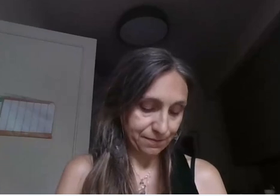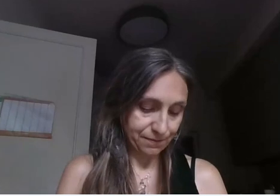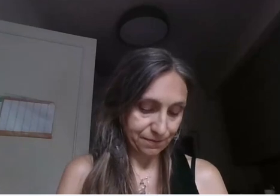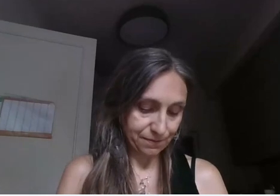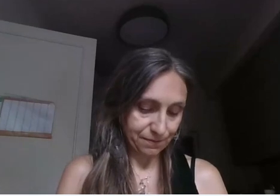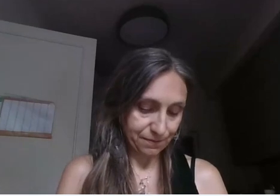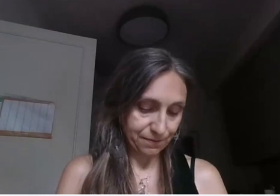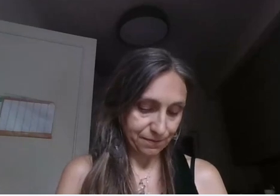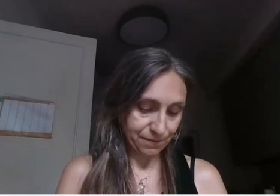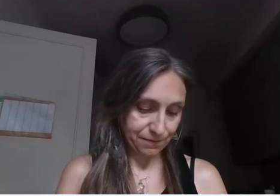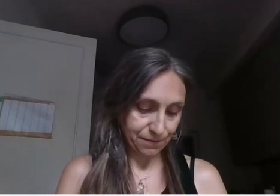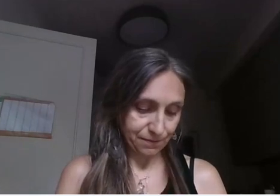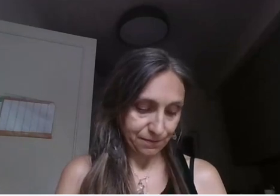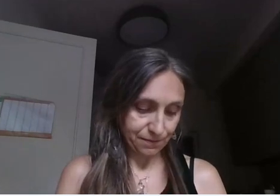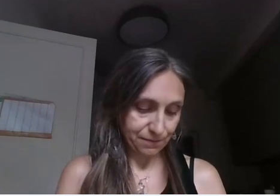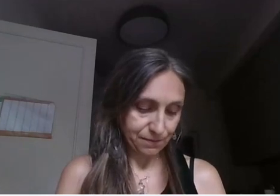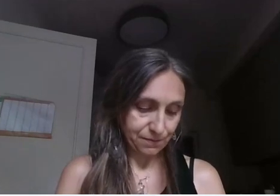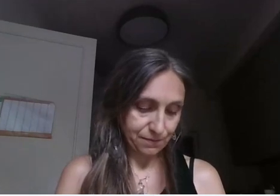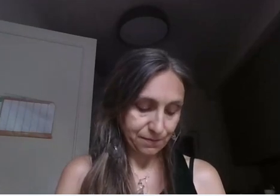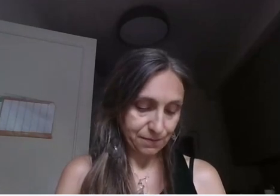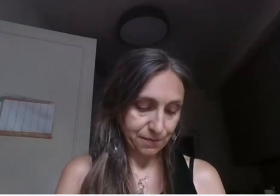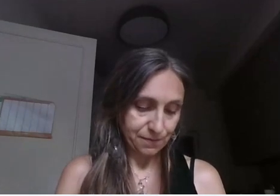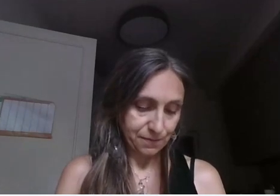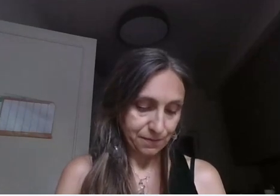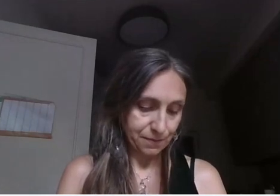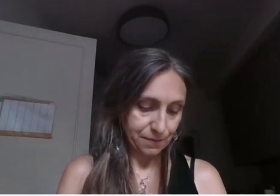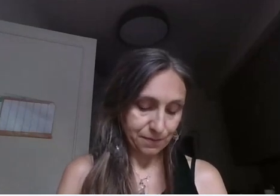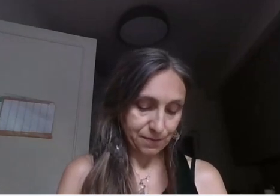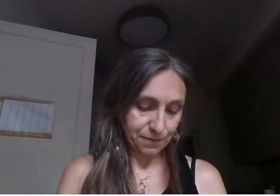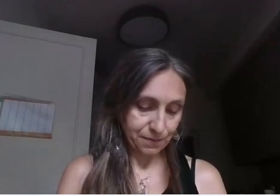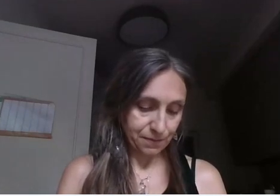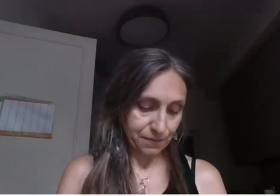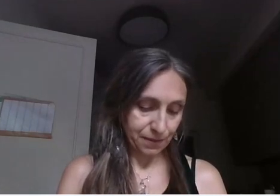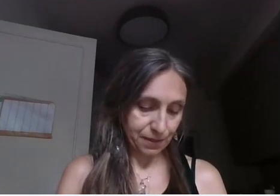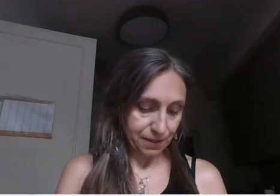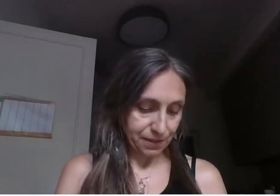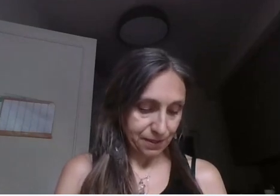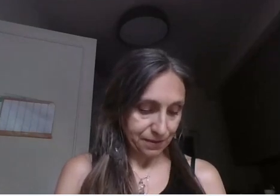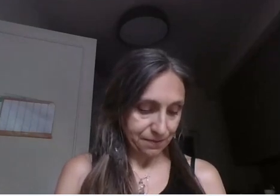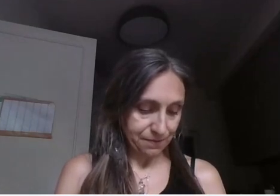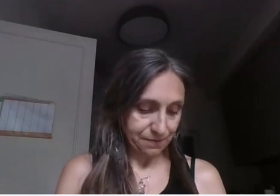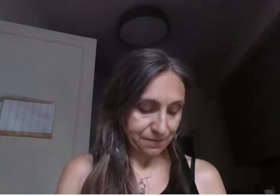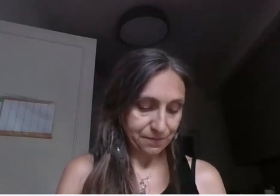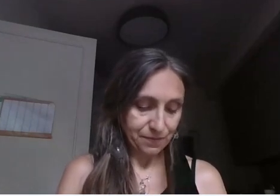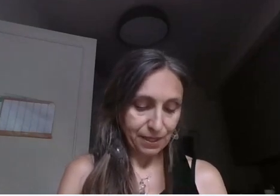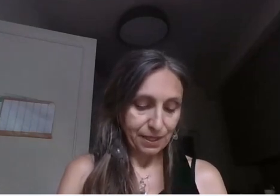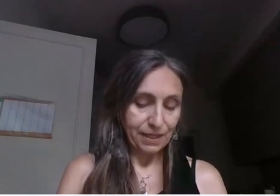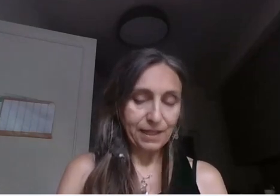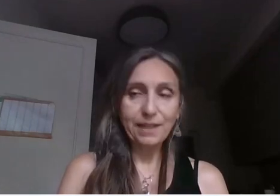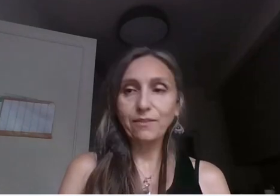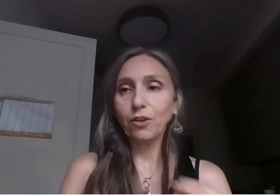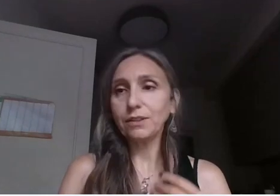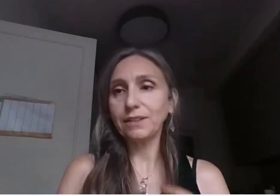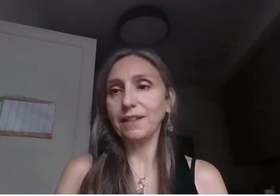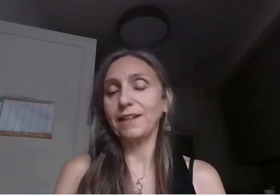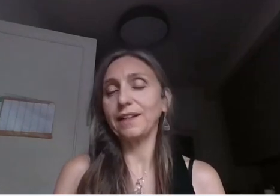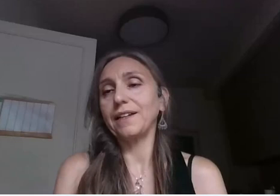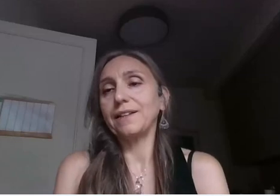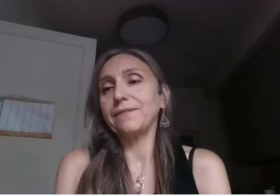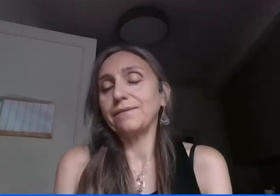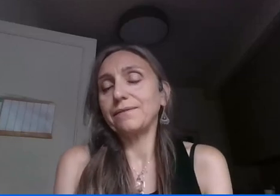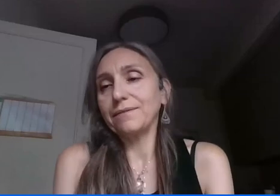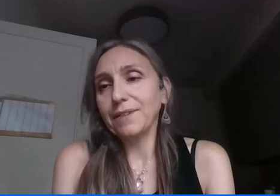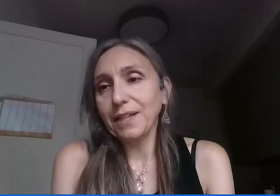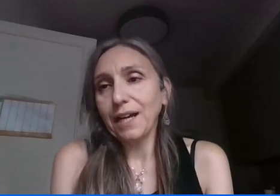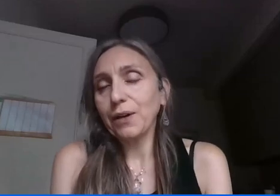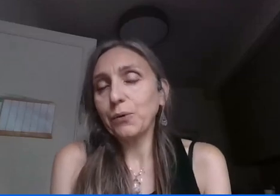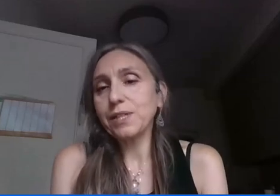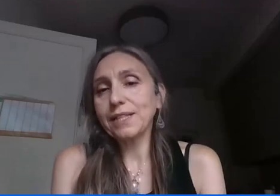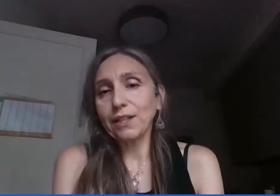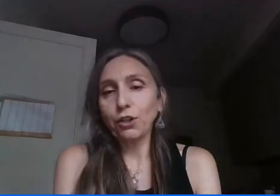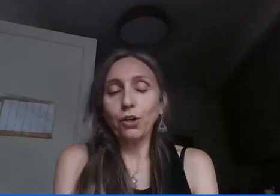considerati inutili, se va male, no, sì, il contrario, se va Purtroppo bene, alle pesanti, se va male.